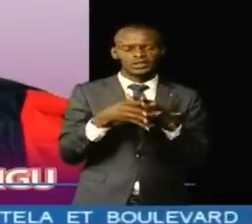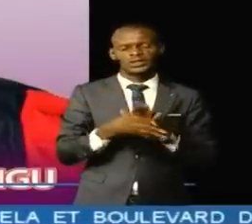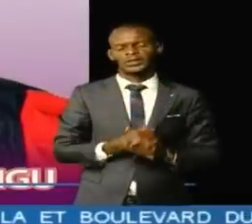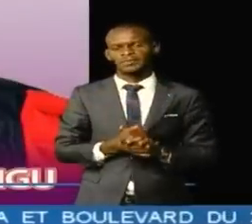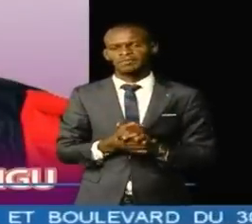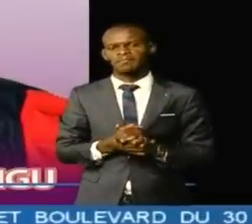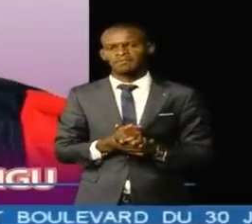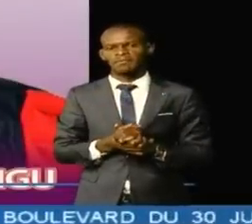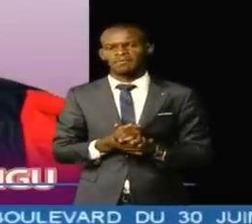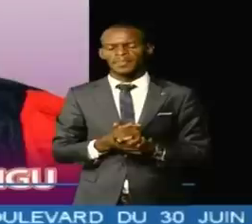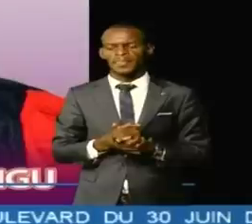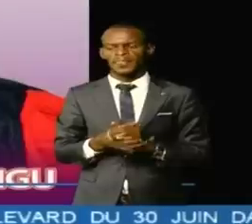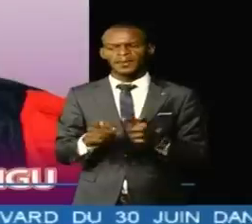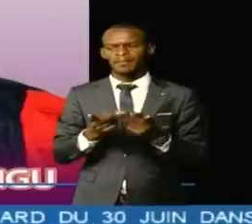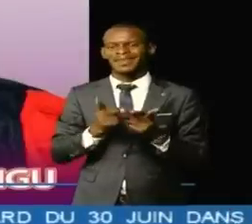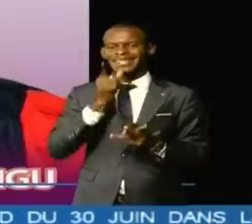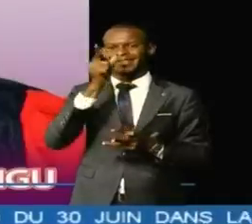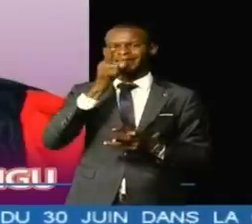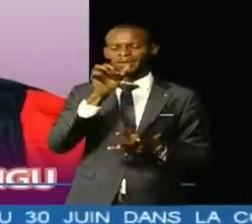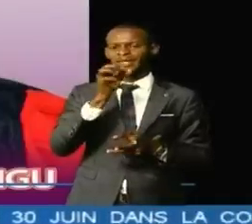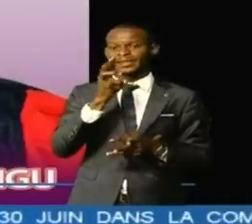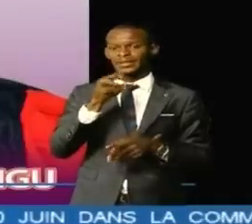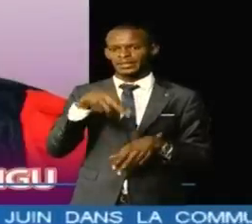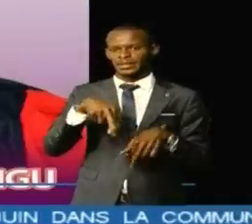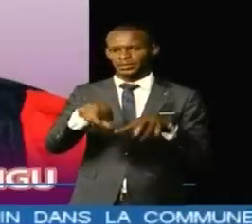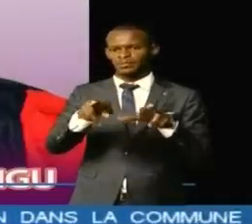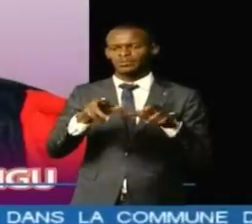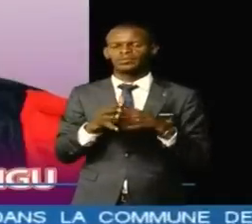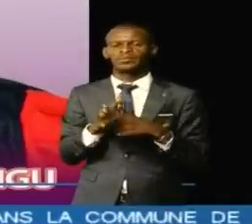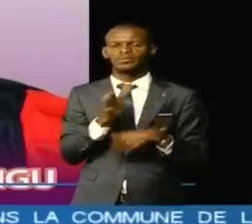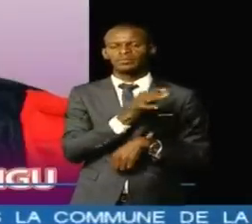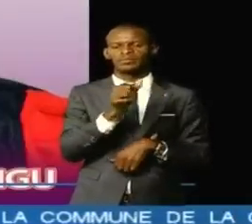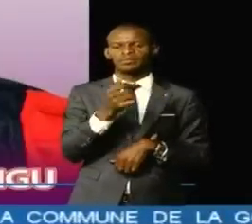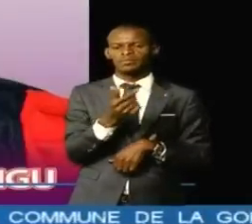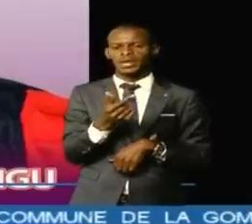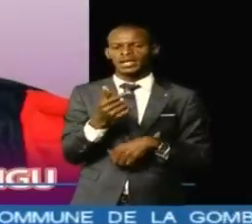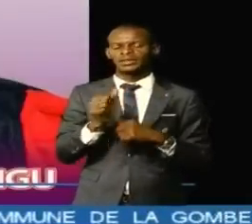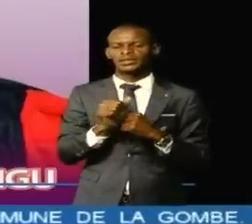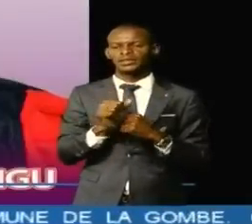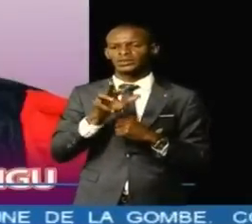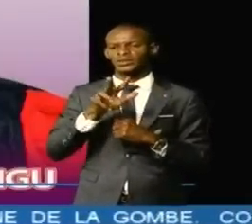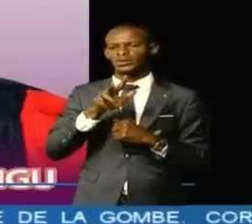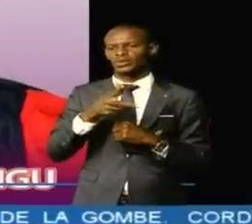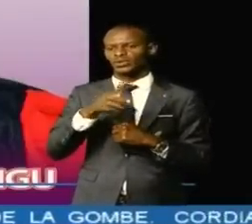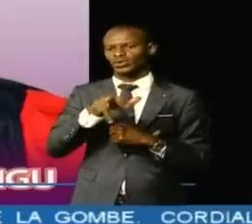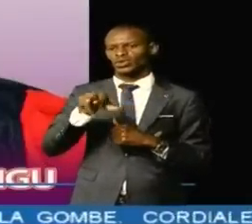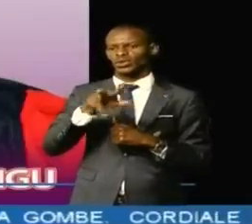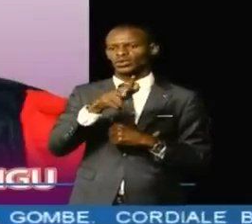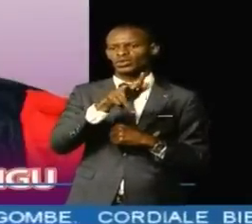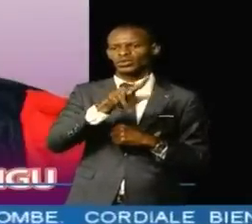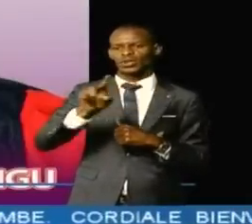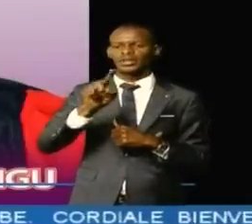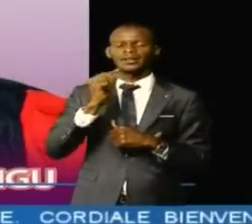1629, 16e rue Limité Industrielle. Mardi 31 mai